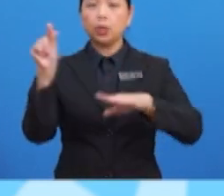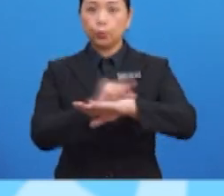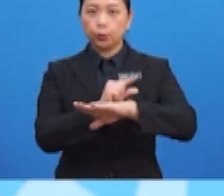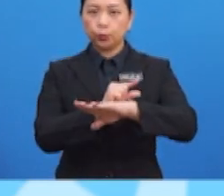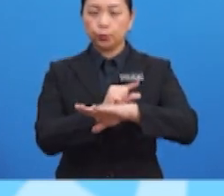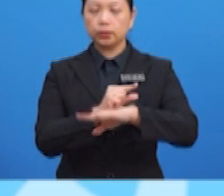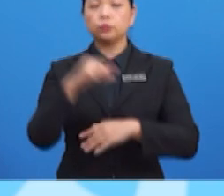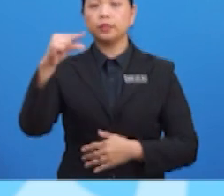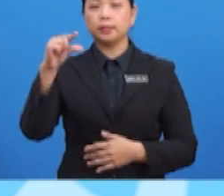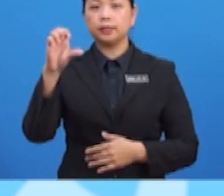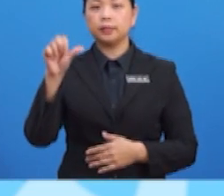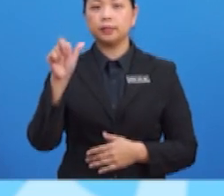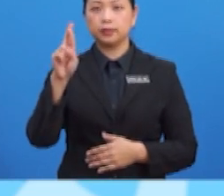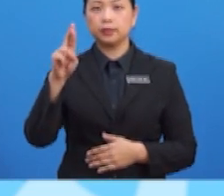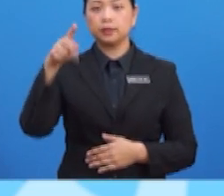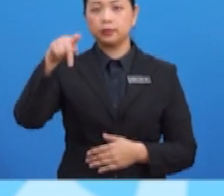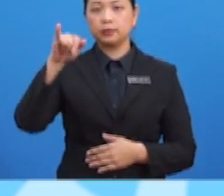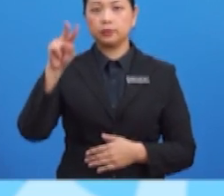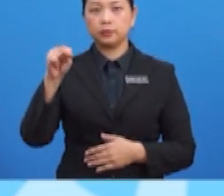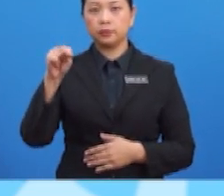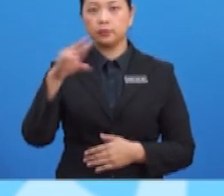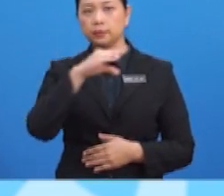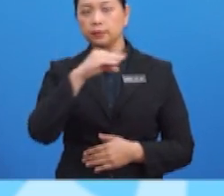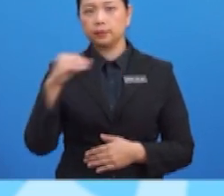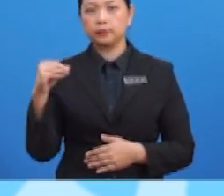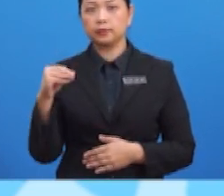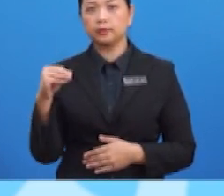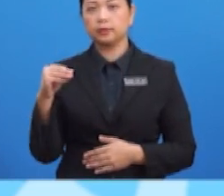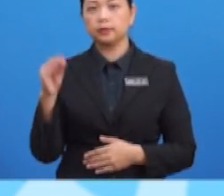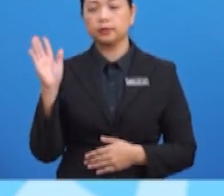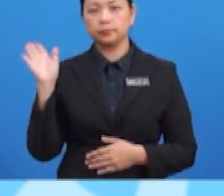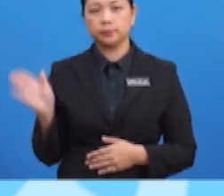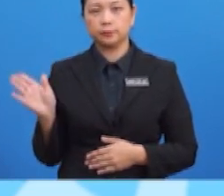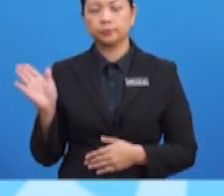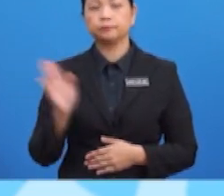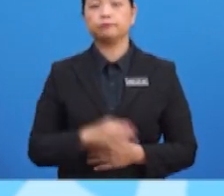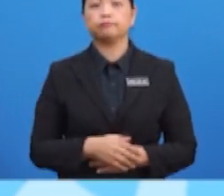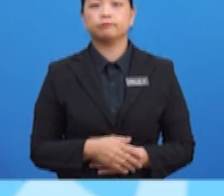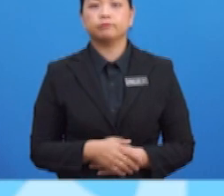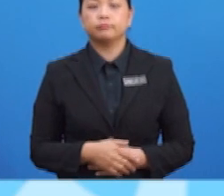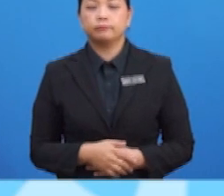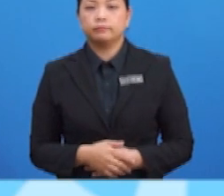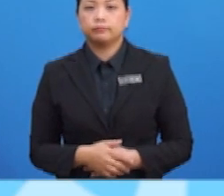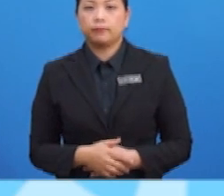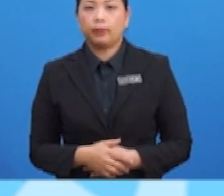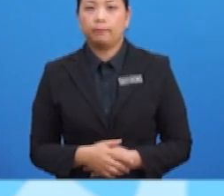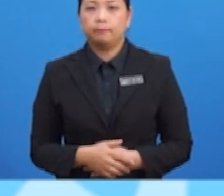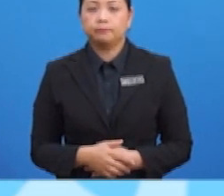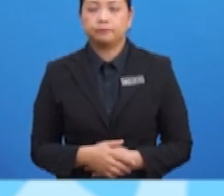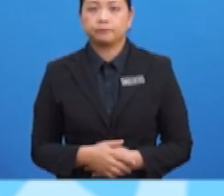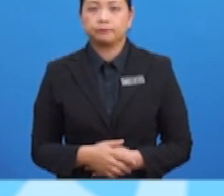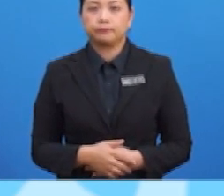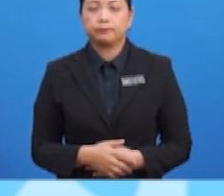iaitu komponen gear, pin penghenti ataupun stopper, spring, washer dan